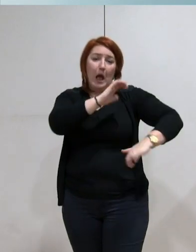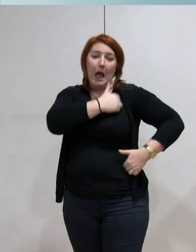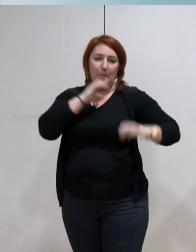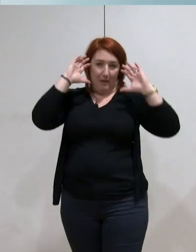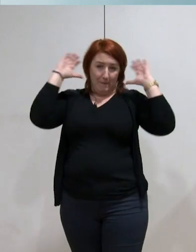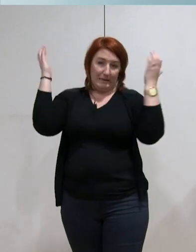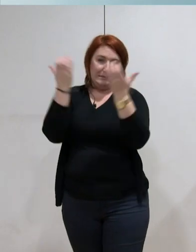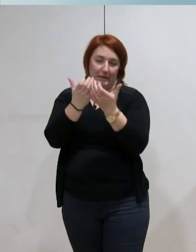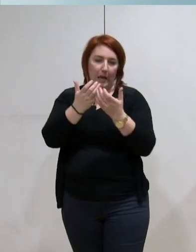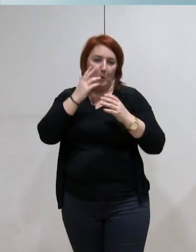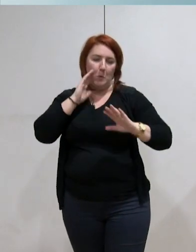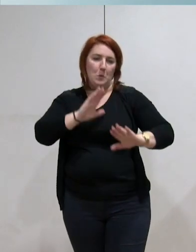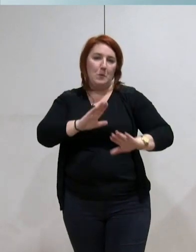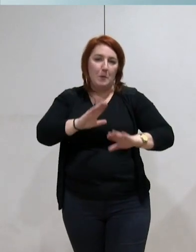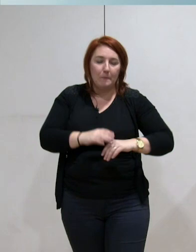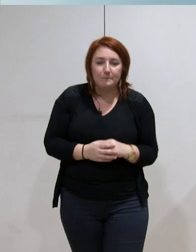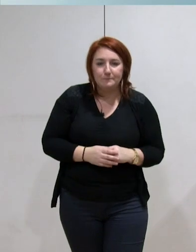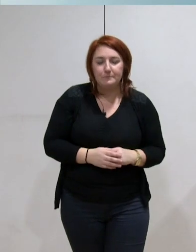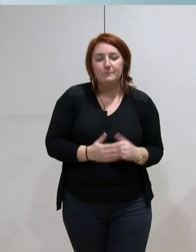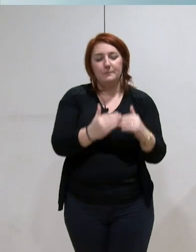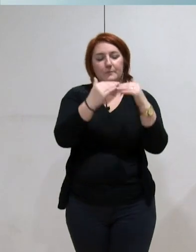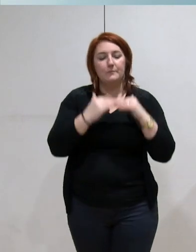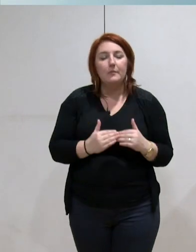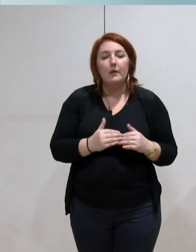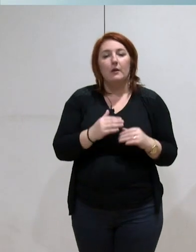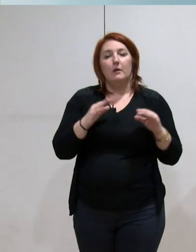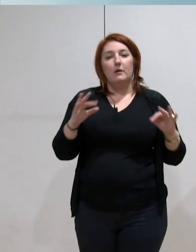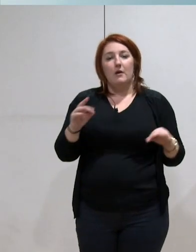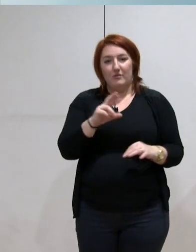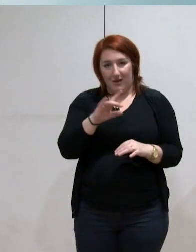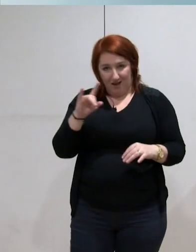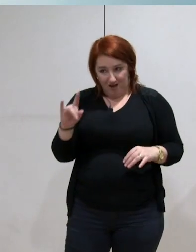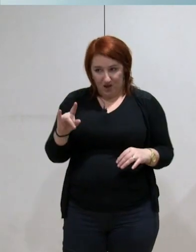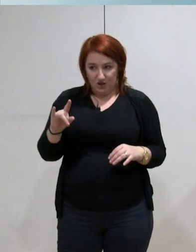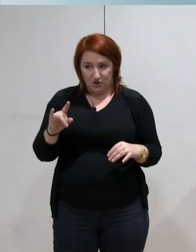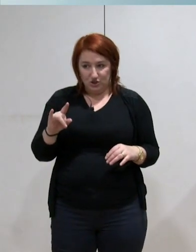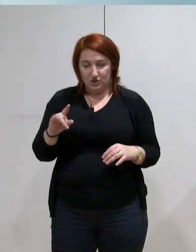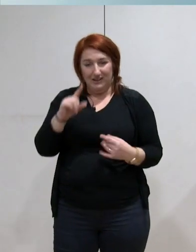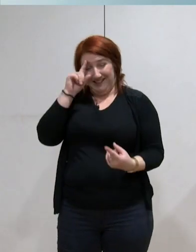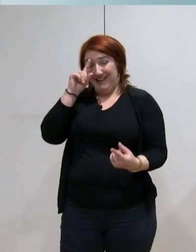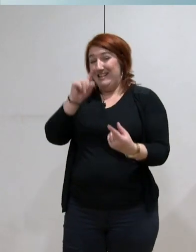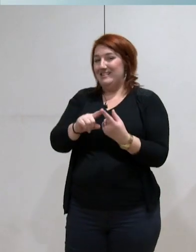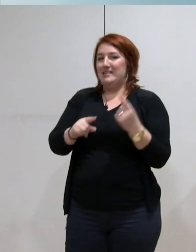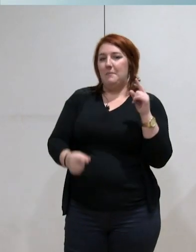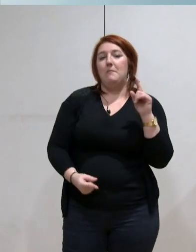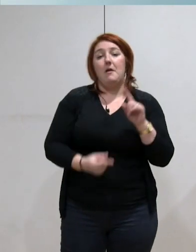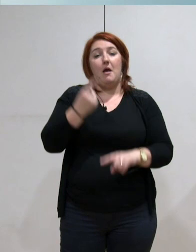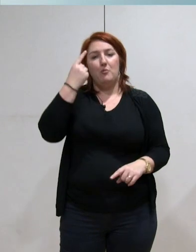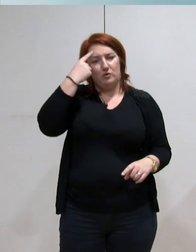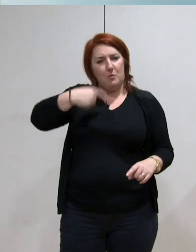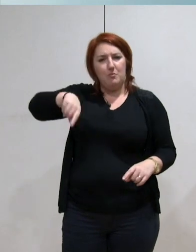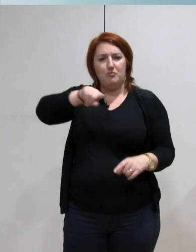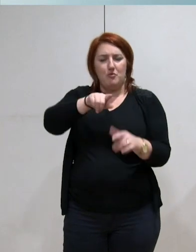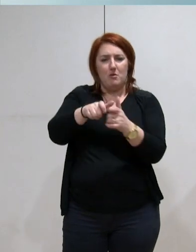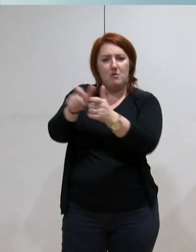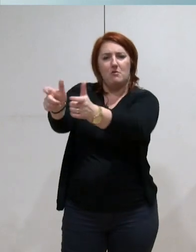ensuite la question des ressources humaines qui est aussi est un enjeu important pour l'ensemble de nos satellites je me